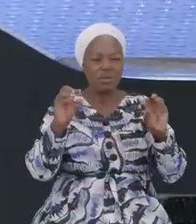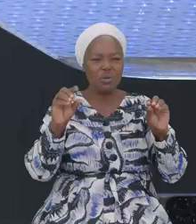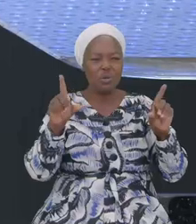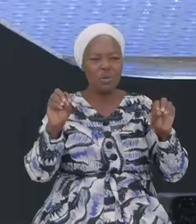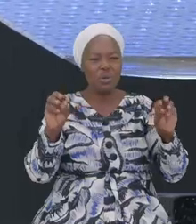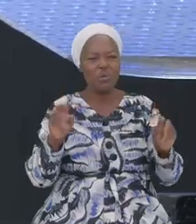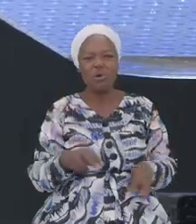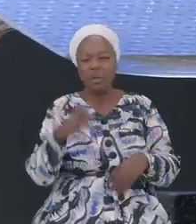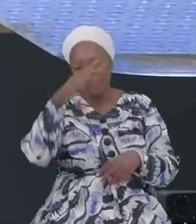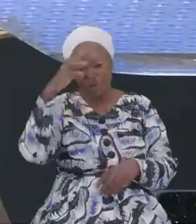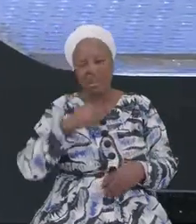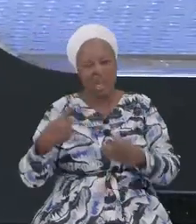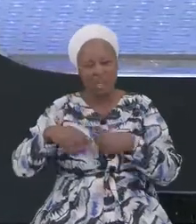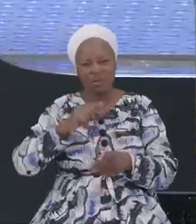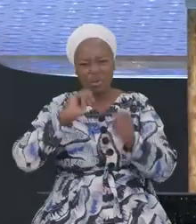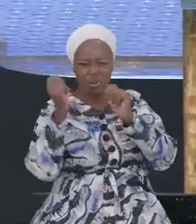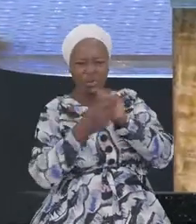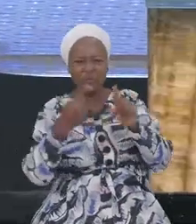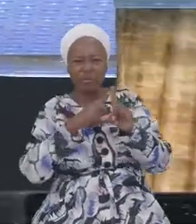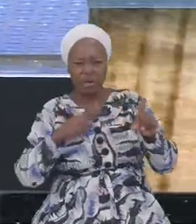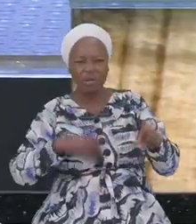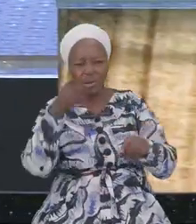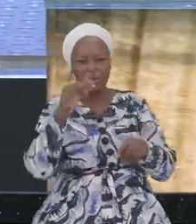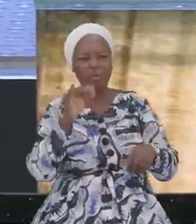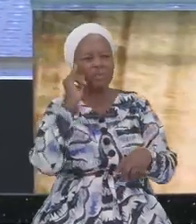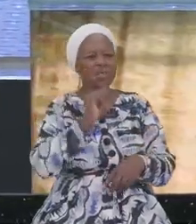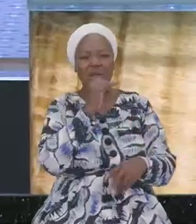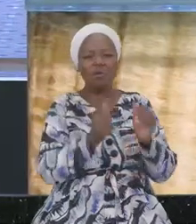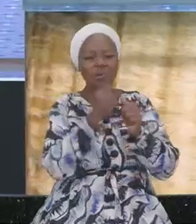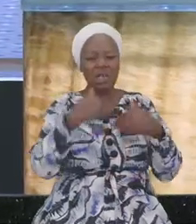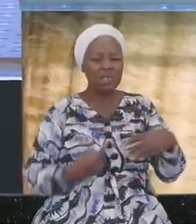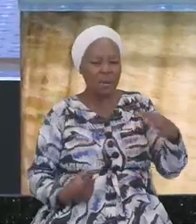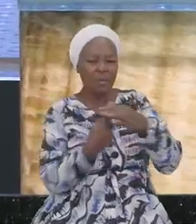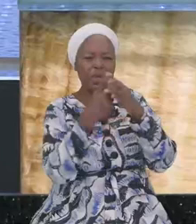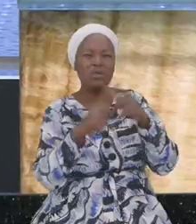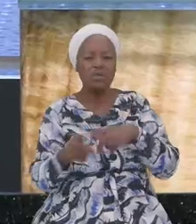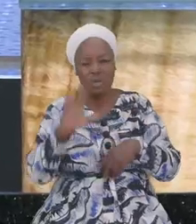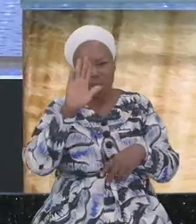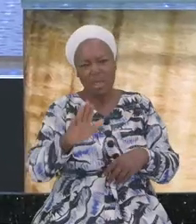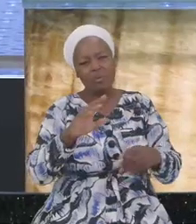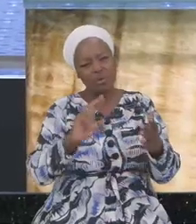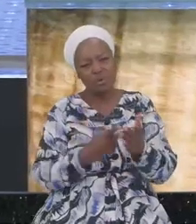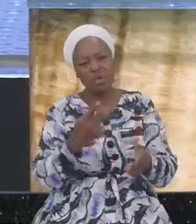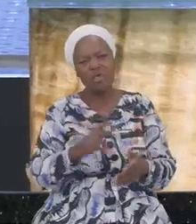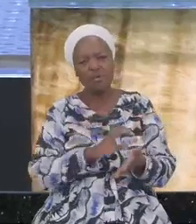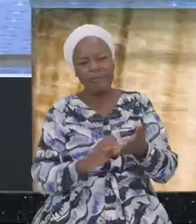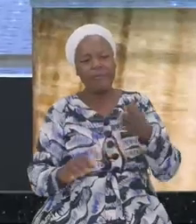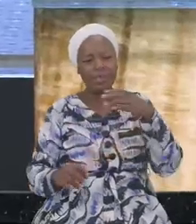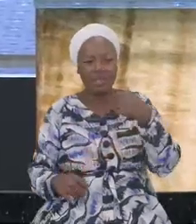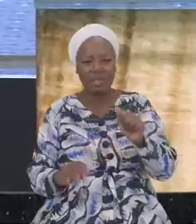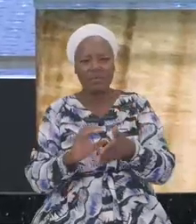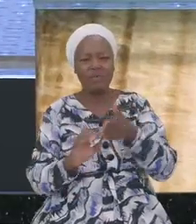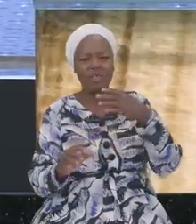Salomon parce qu'il avait détourné son cœur de l'Éternel, le Dieu d'Israël qui lui était apparu deux fois. Verset